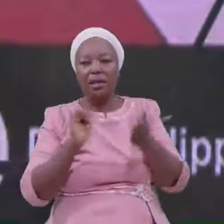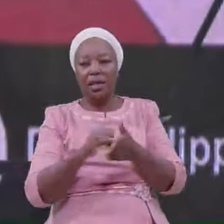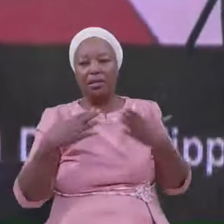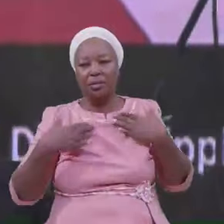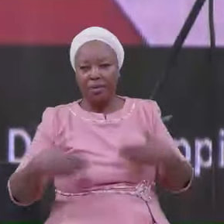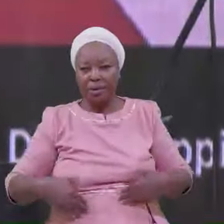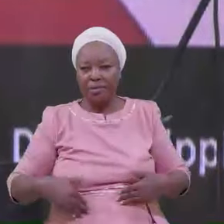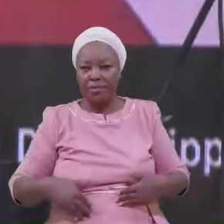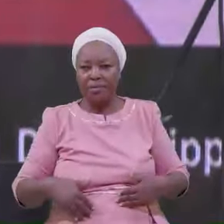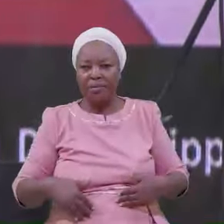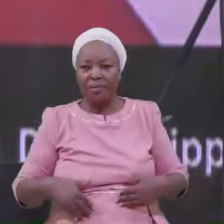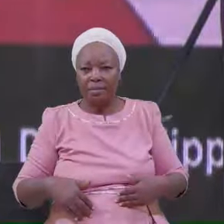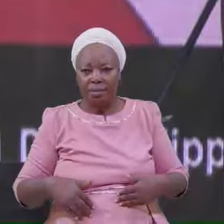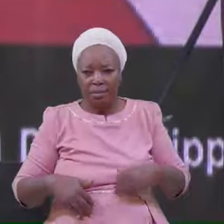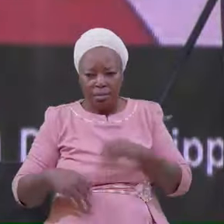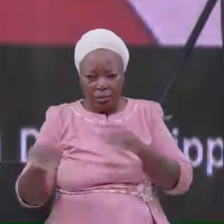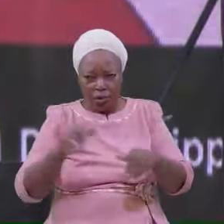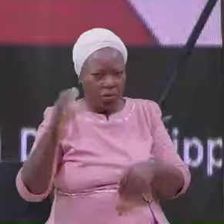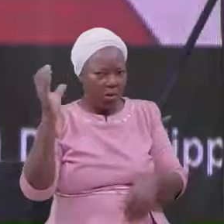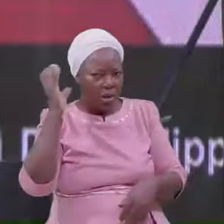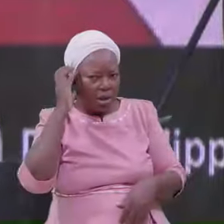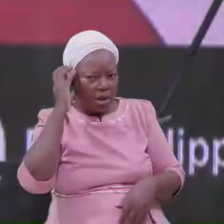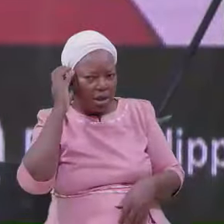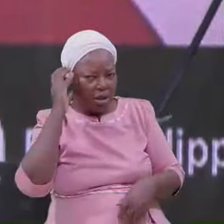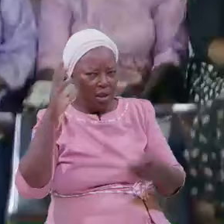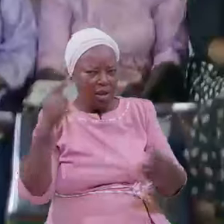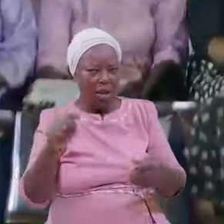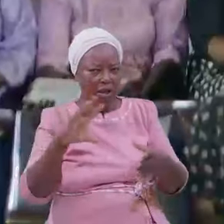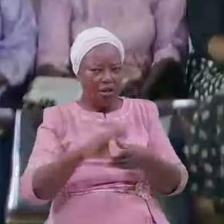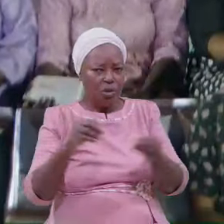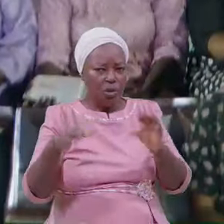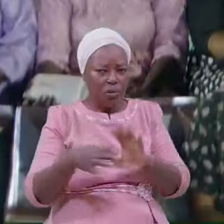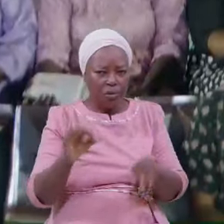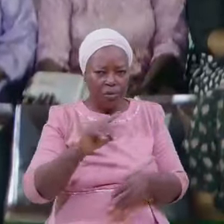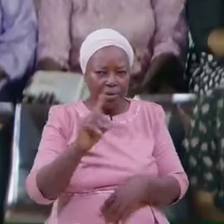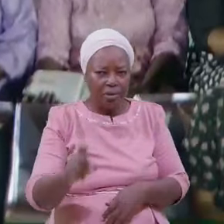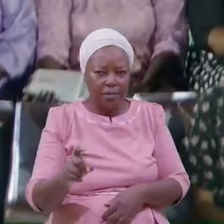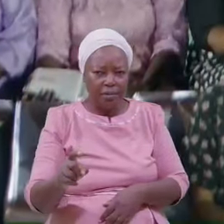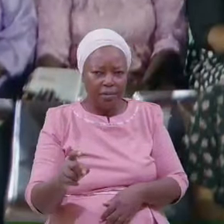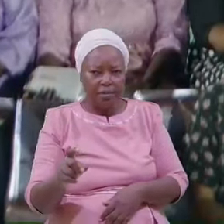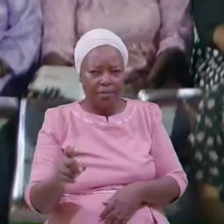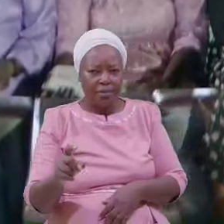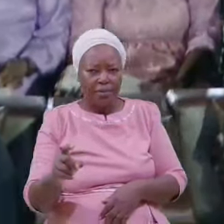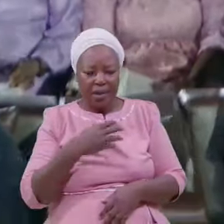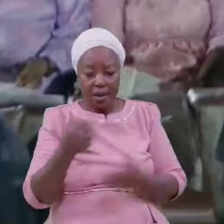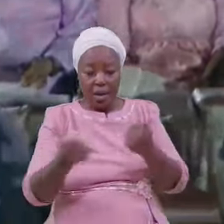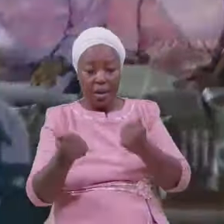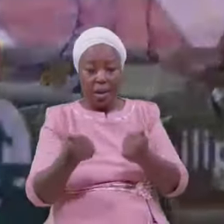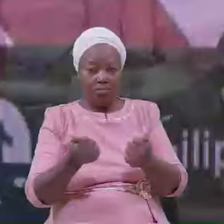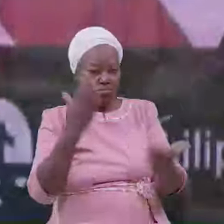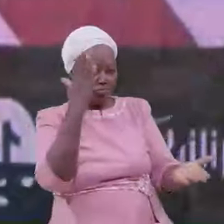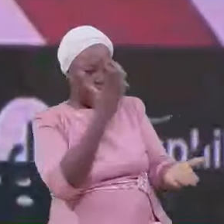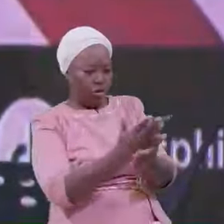you hear the story? Pakinggan mo ang kasaysayang ito. A car broke down by the side of the